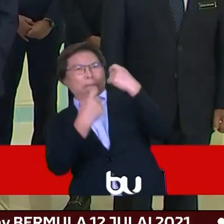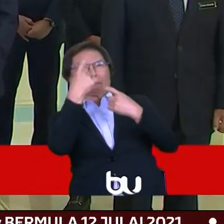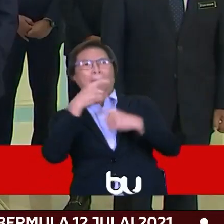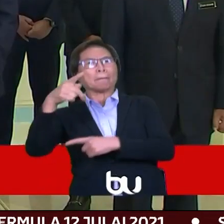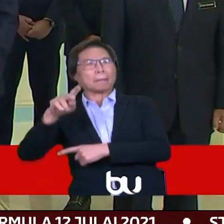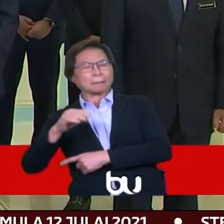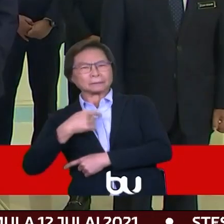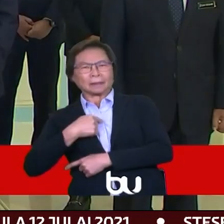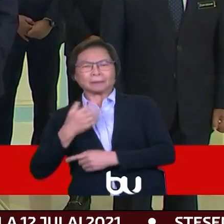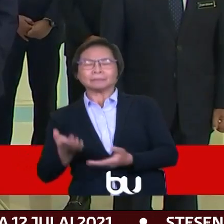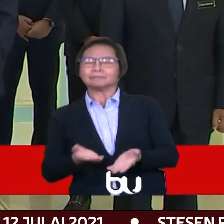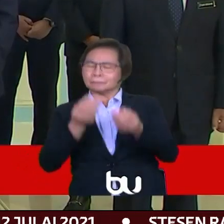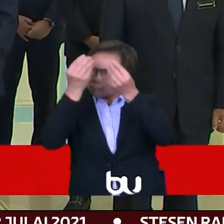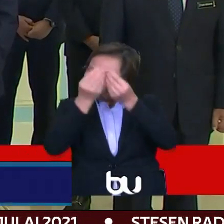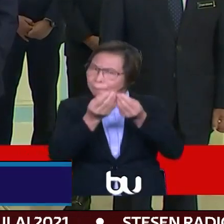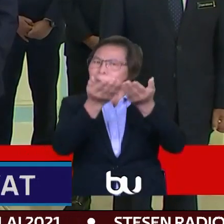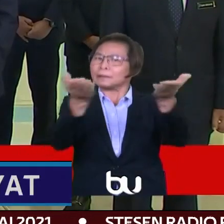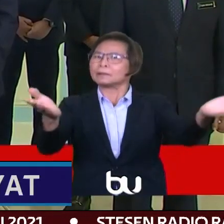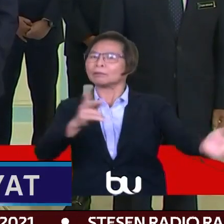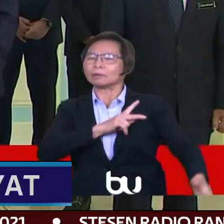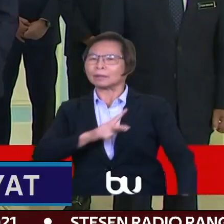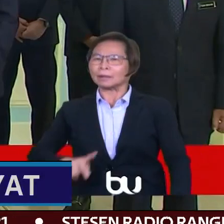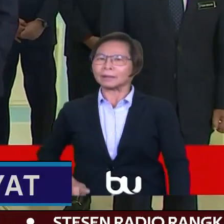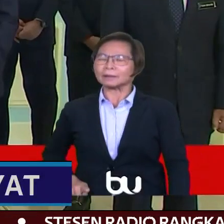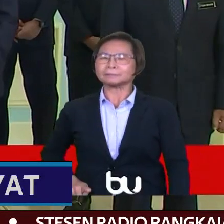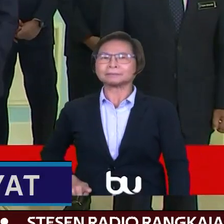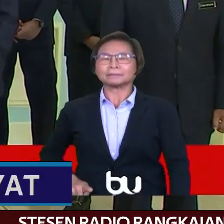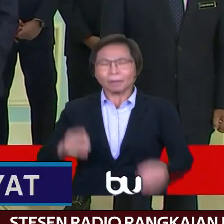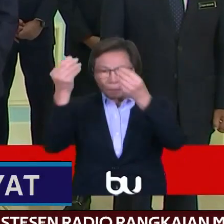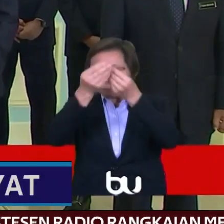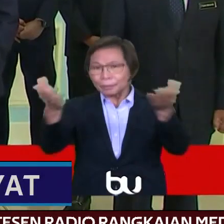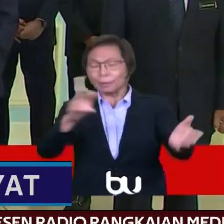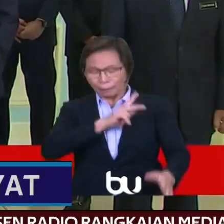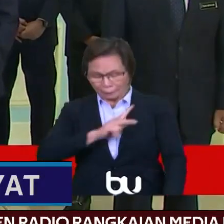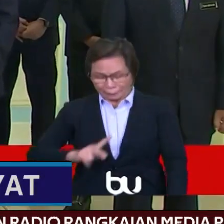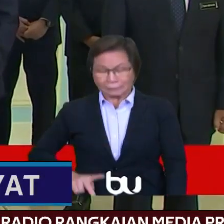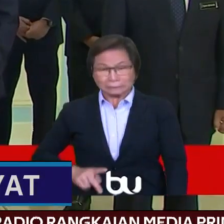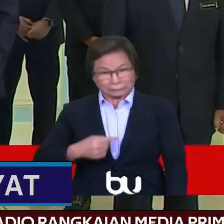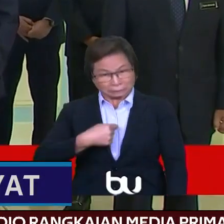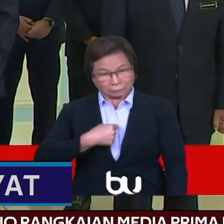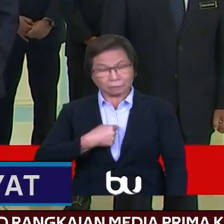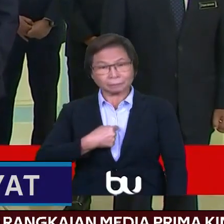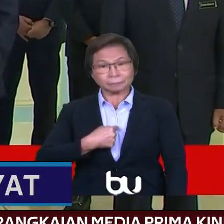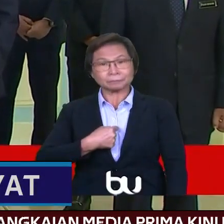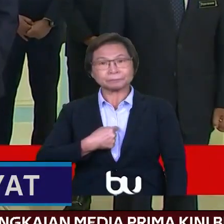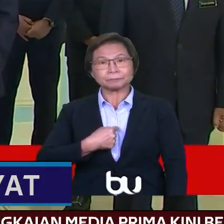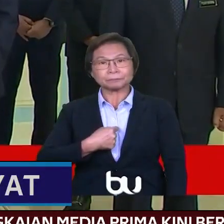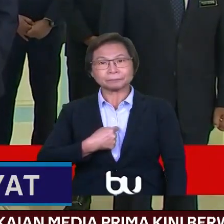Maka saya telah menyembah maklum kepada Kebawah Duli Yang Maha Mulia Seri Paduka Baginda Yang di-Pertuan